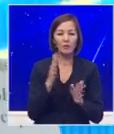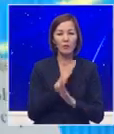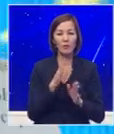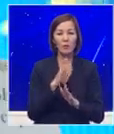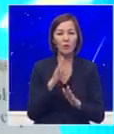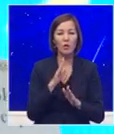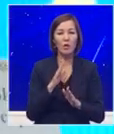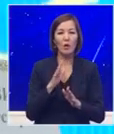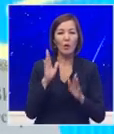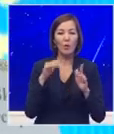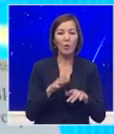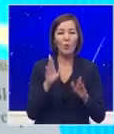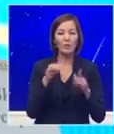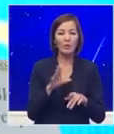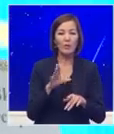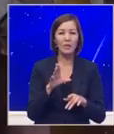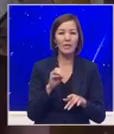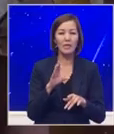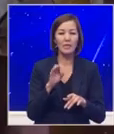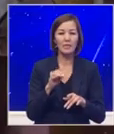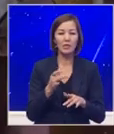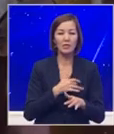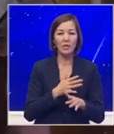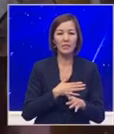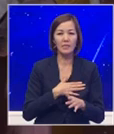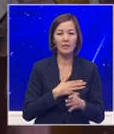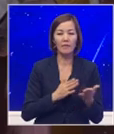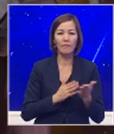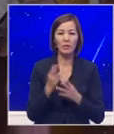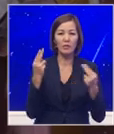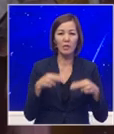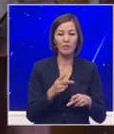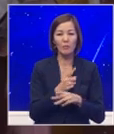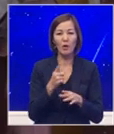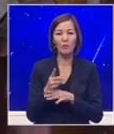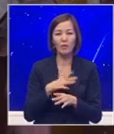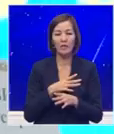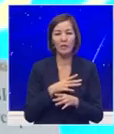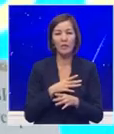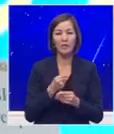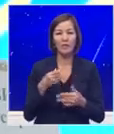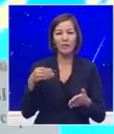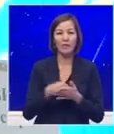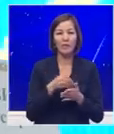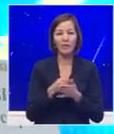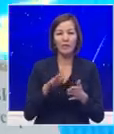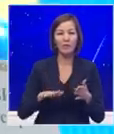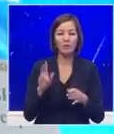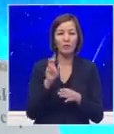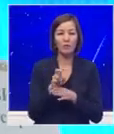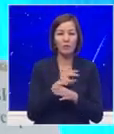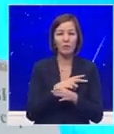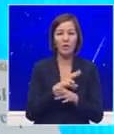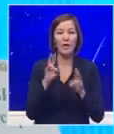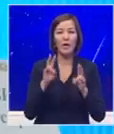озера есть после того как водоем перешел в частные руки на въезде был установлен шлагбаум также взимается оплата за Въезд на территорию озера